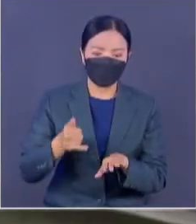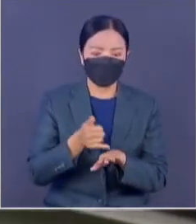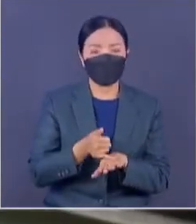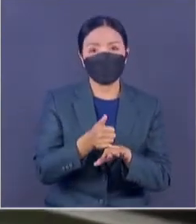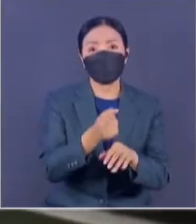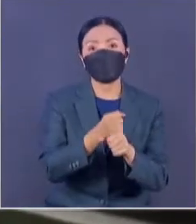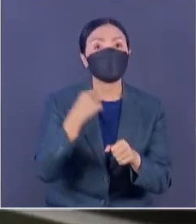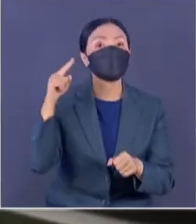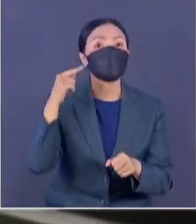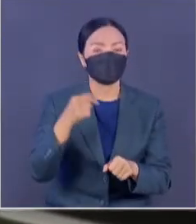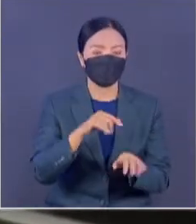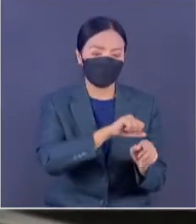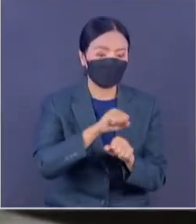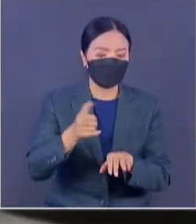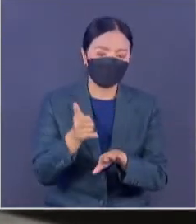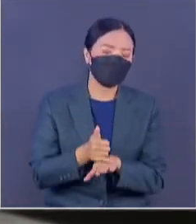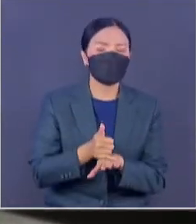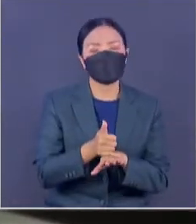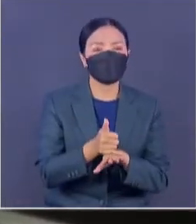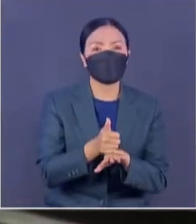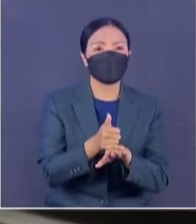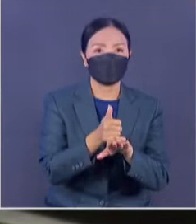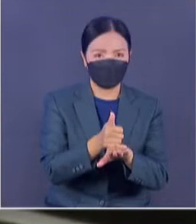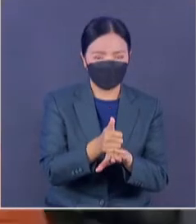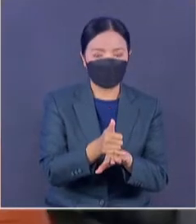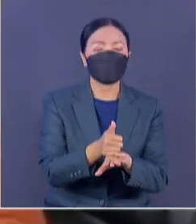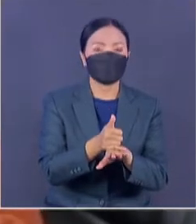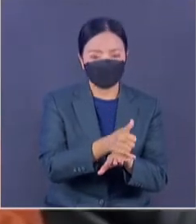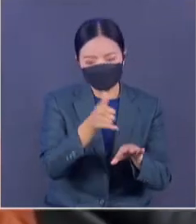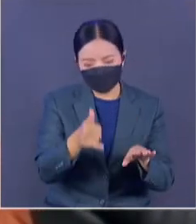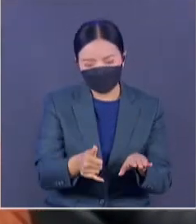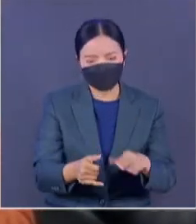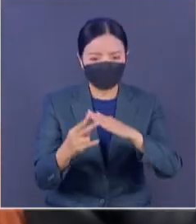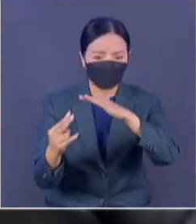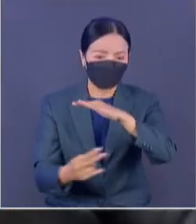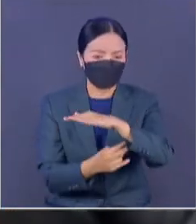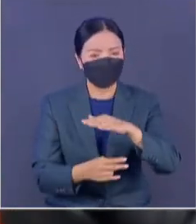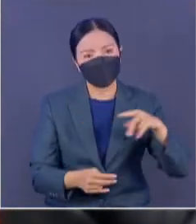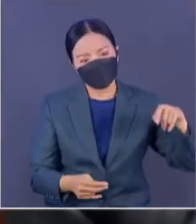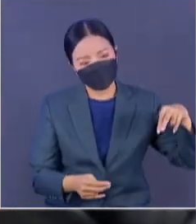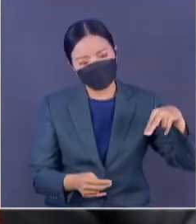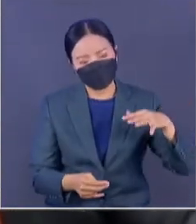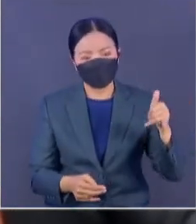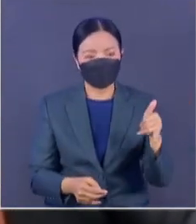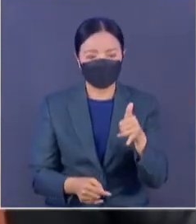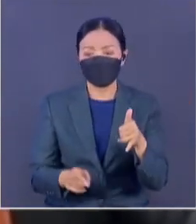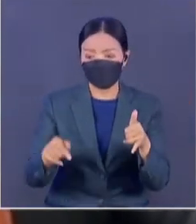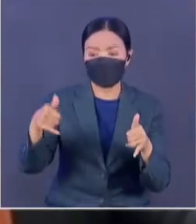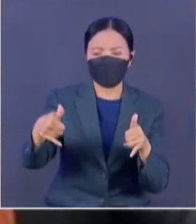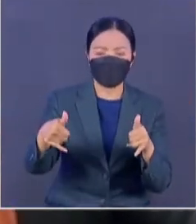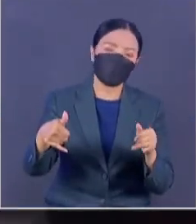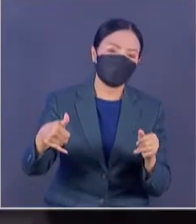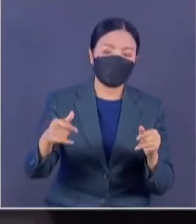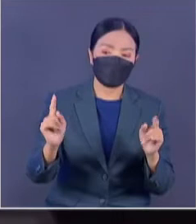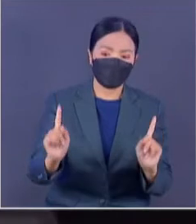เป็นแม่บ้านที่สำนักงานกฎหมายใกล้ที่เกิดเหตุขณะที่เดินข้ามสะพานลอยก็เห็นผู้เกิดเหตุยืนอยู่บนสะพานลอยพอเดิน